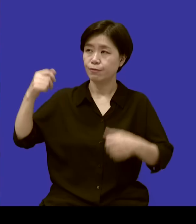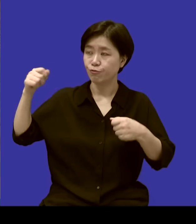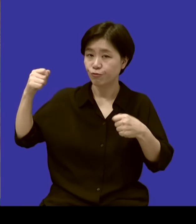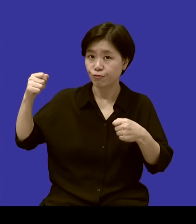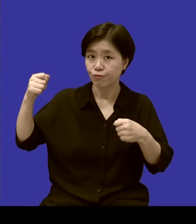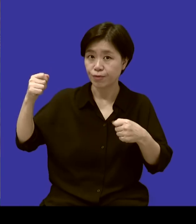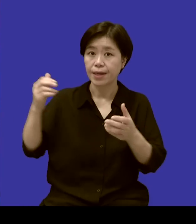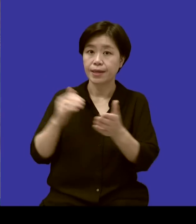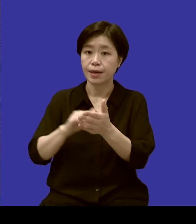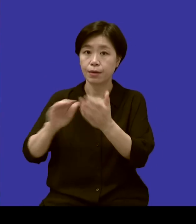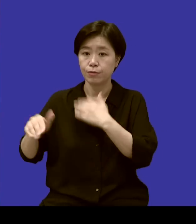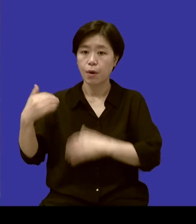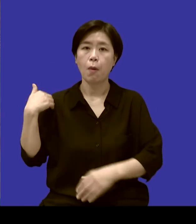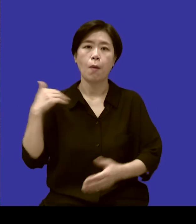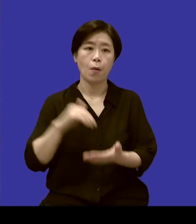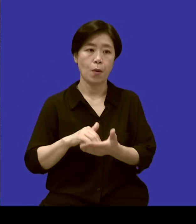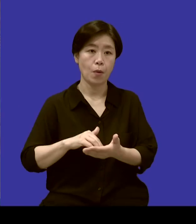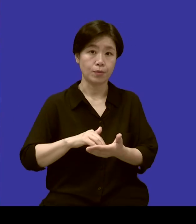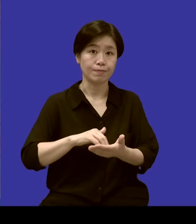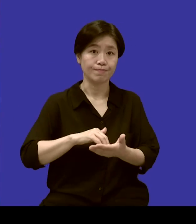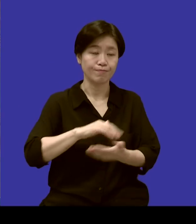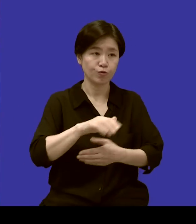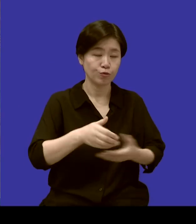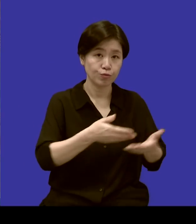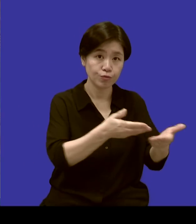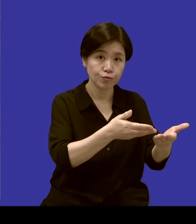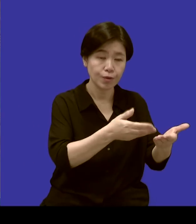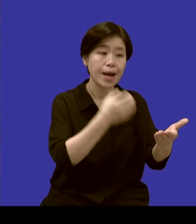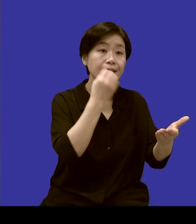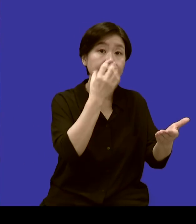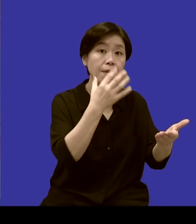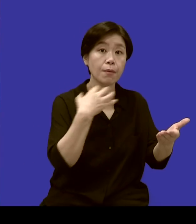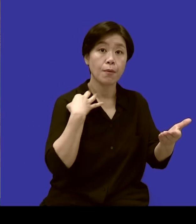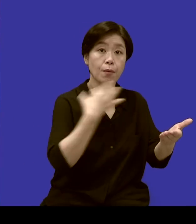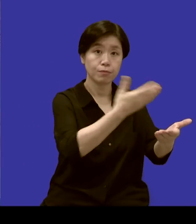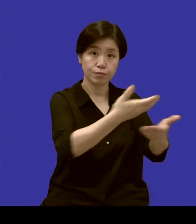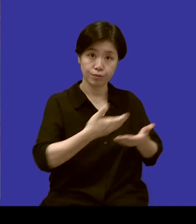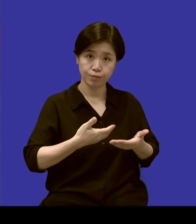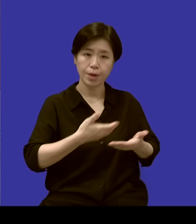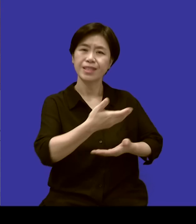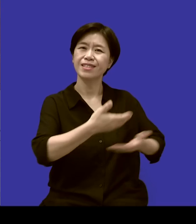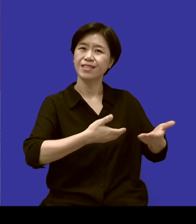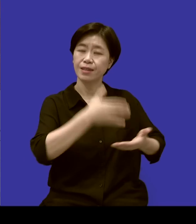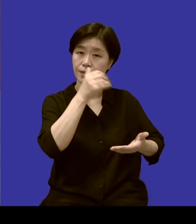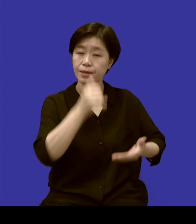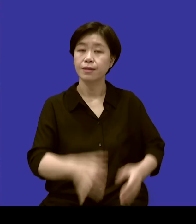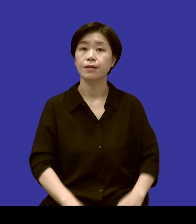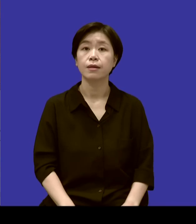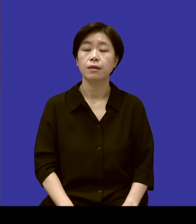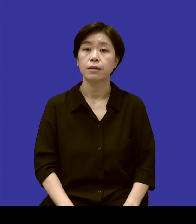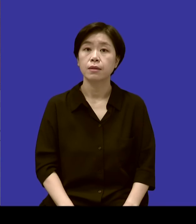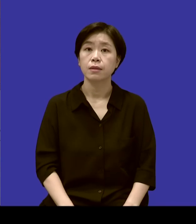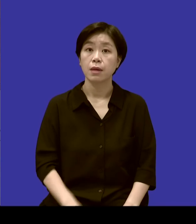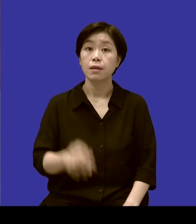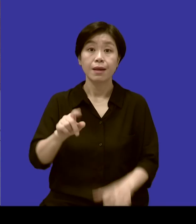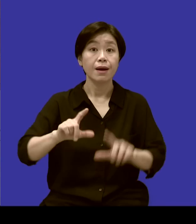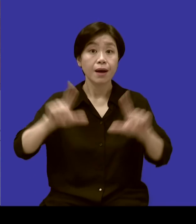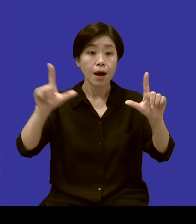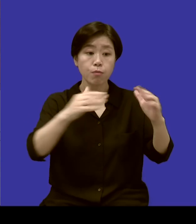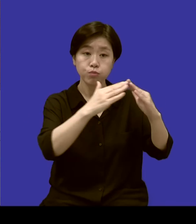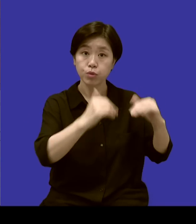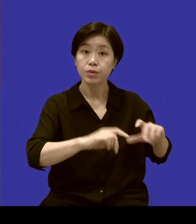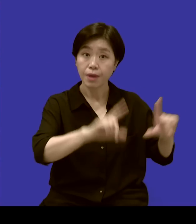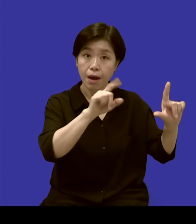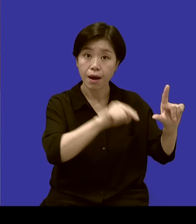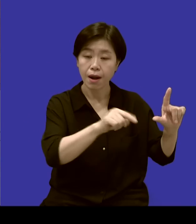찍었으면 또 반납하고 또 새 옷을 받아오는 그런 시스템이었는데 그날 삼풍백화점 무너지는